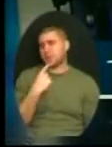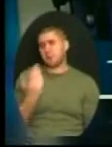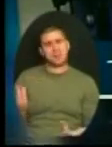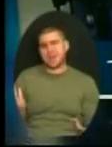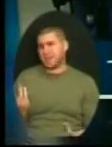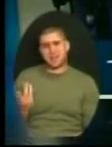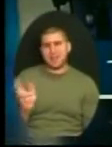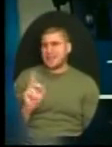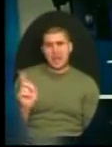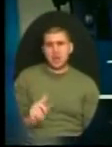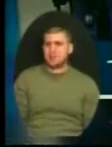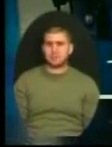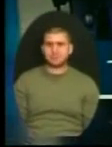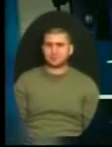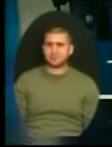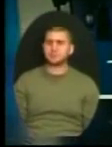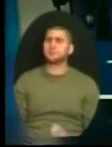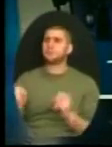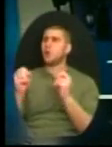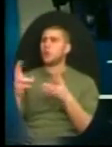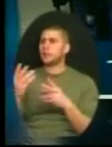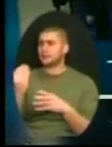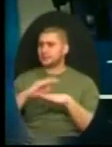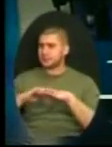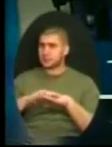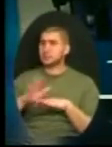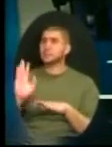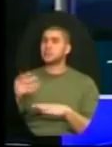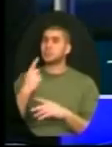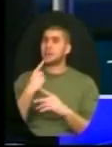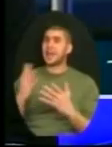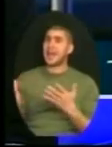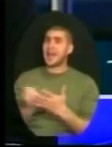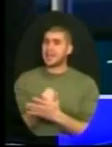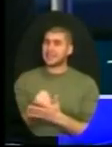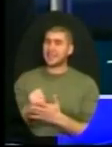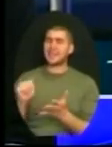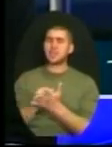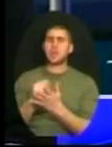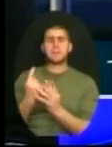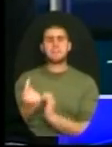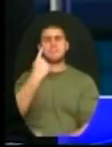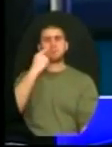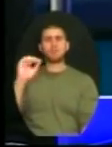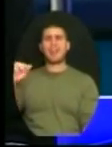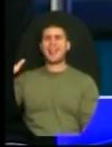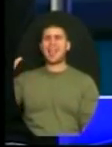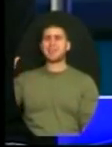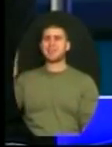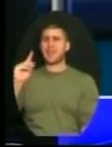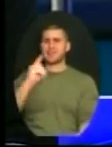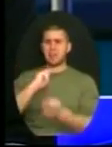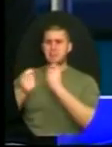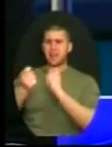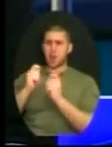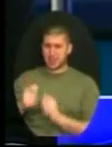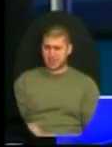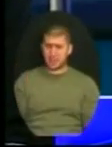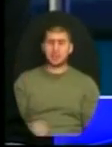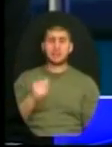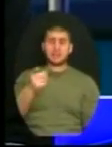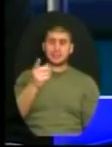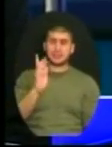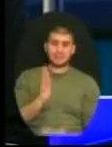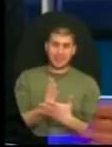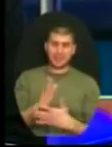תיאור. זה היה שכל המדינה מדברת על זה. יש לו הישג עיתונאי מרשים של אילנה דיין. מסמך, שתקרא לנו